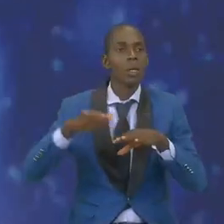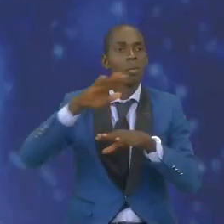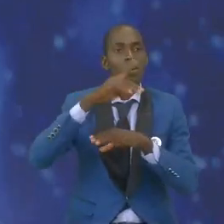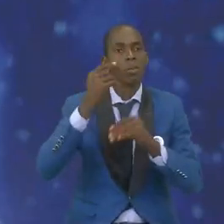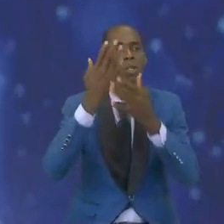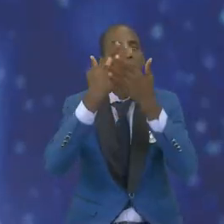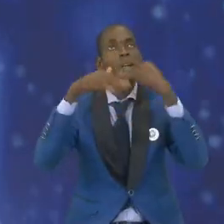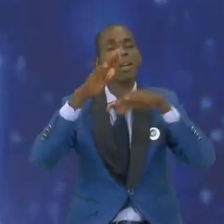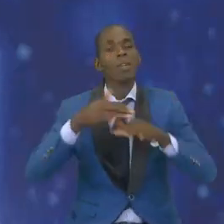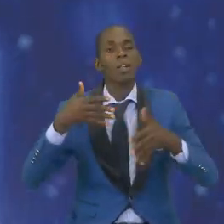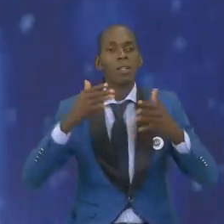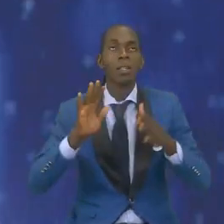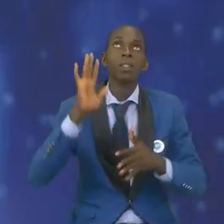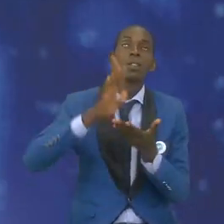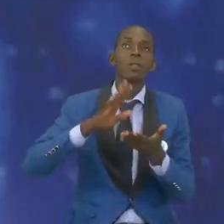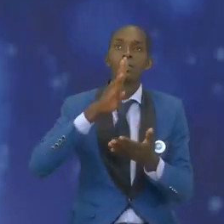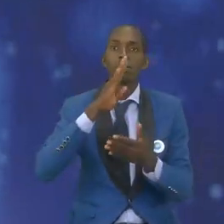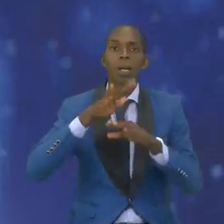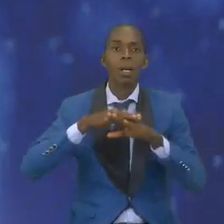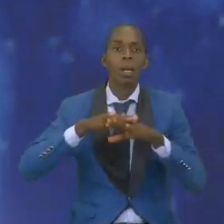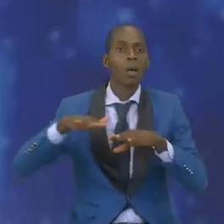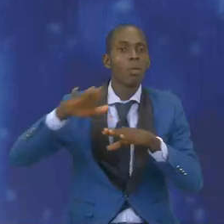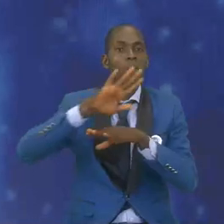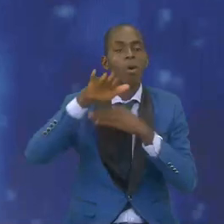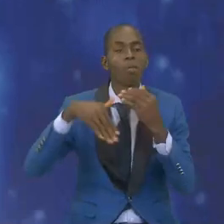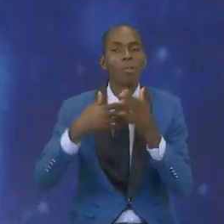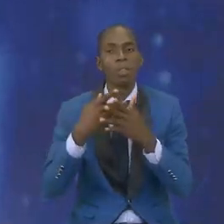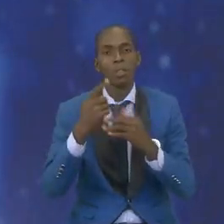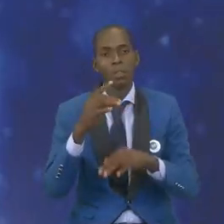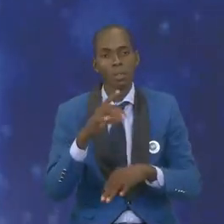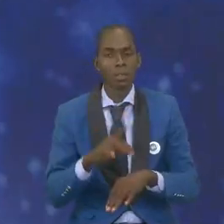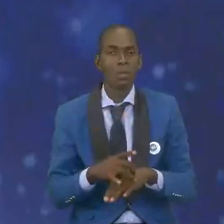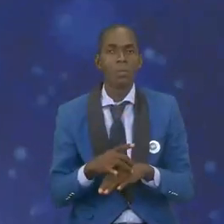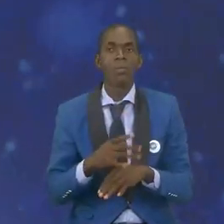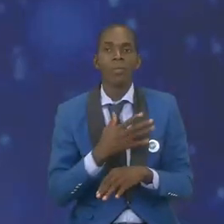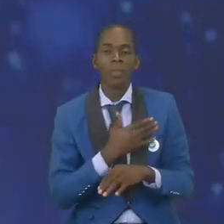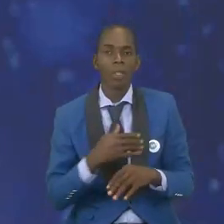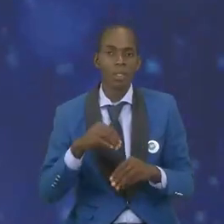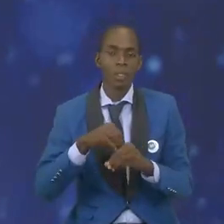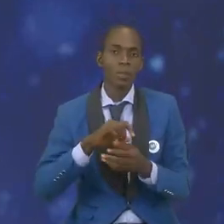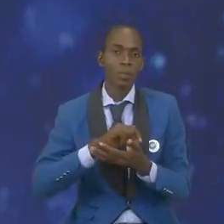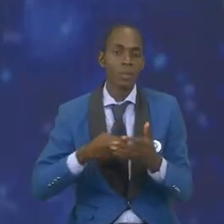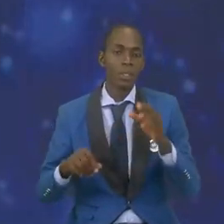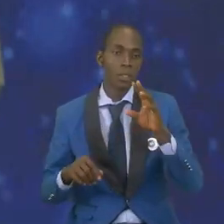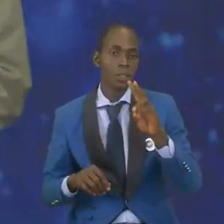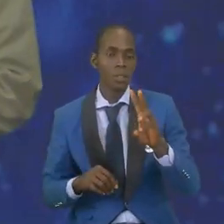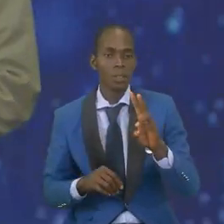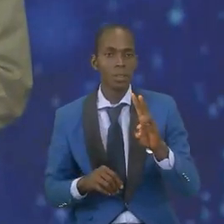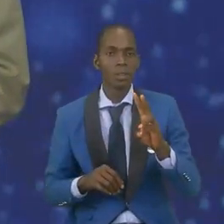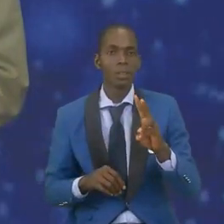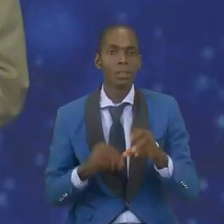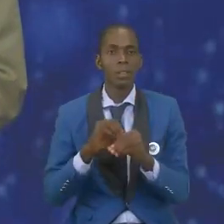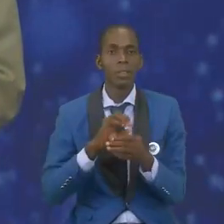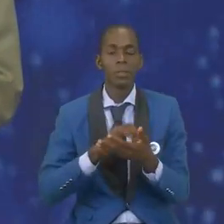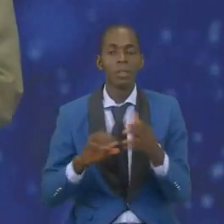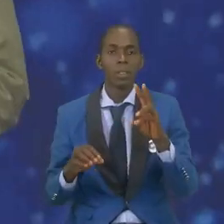élevés. Élève-toi sur les cieux, ô Dieu, que ta gloire soit sur toute la